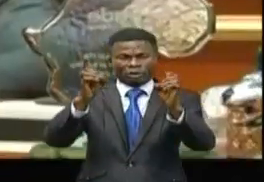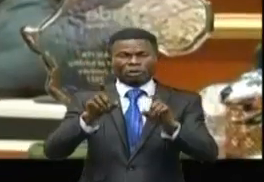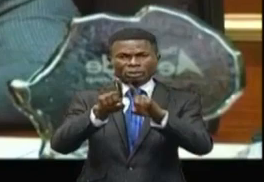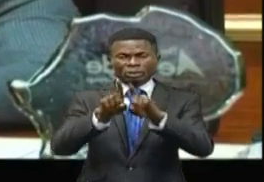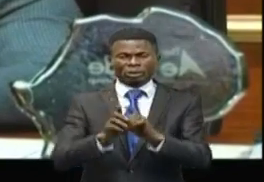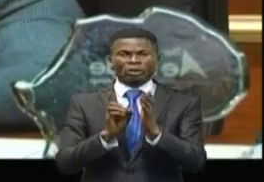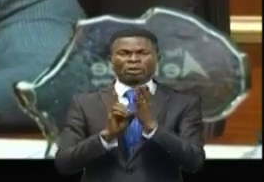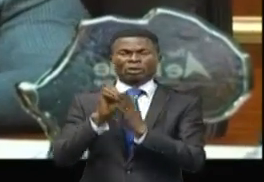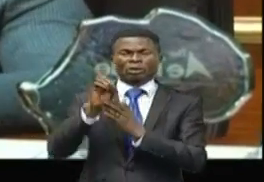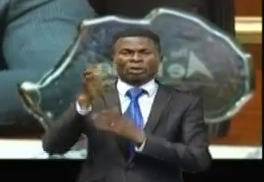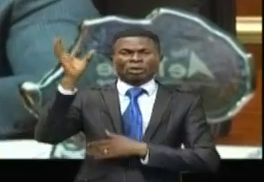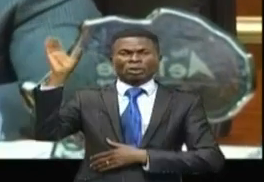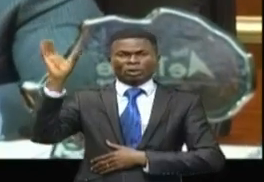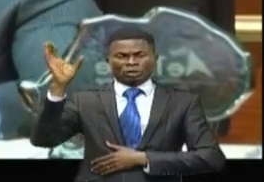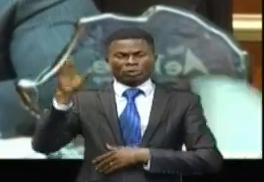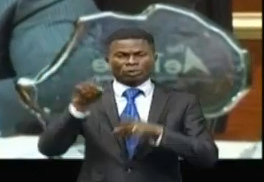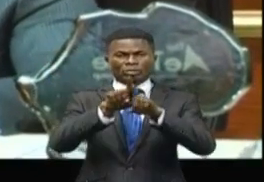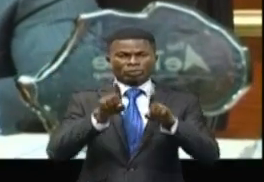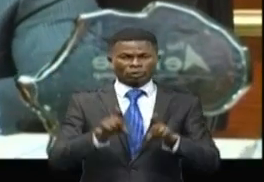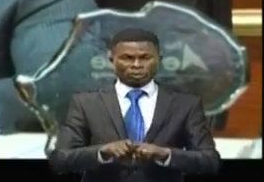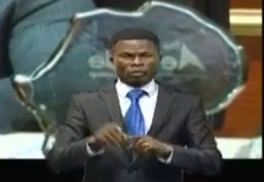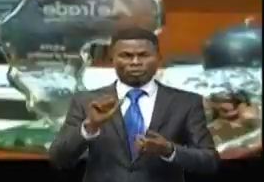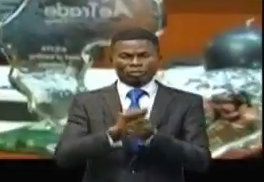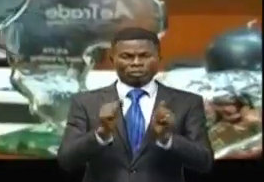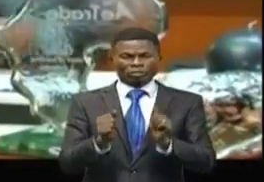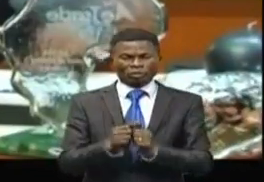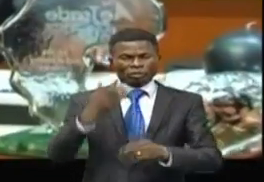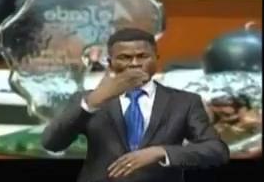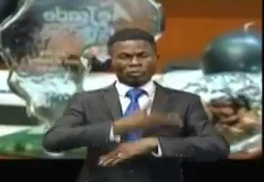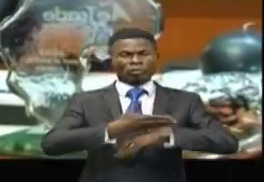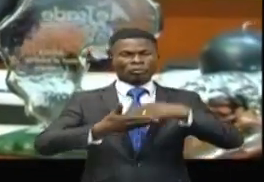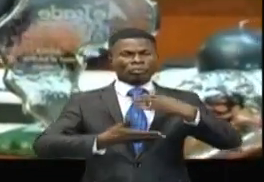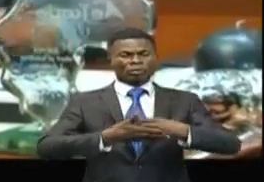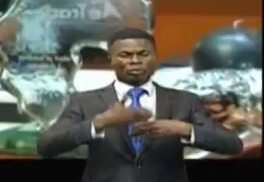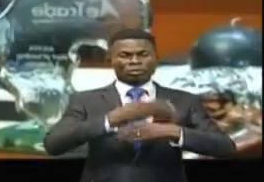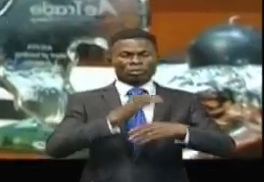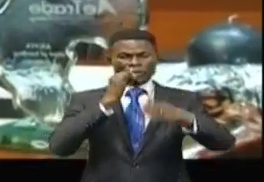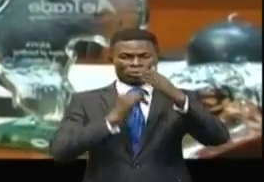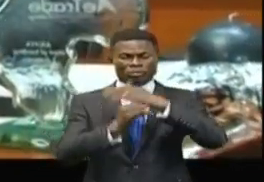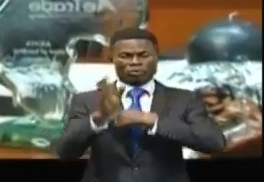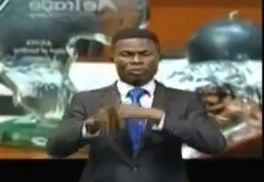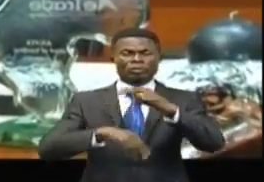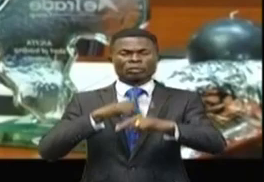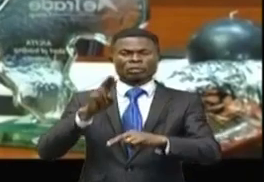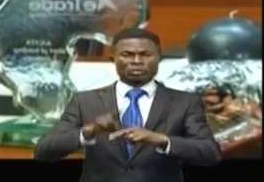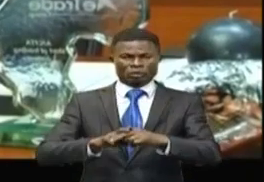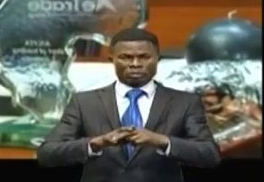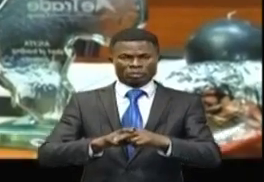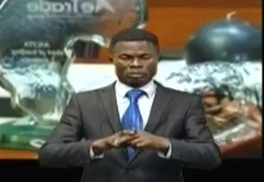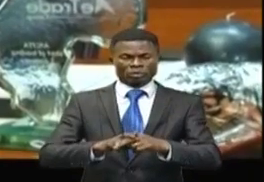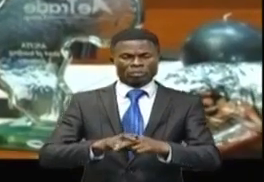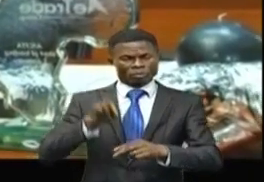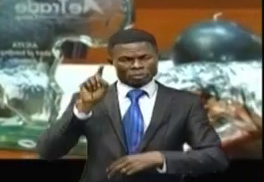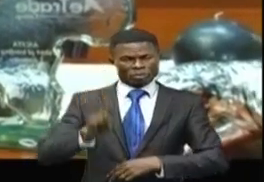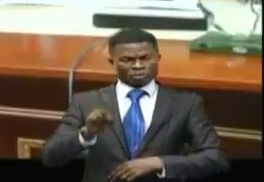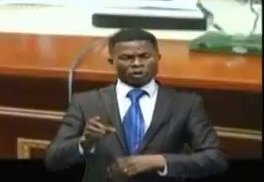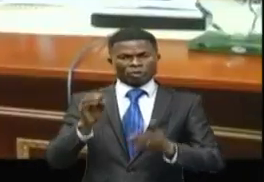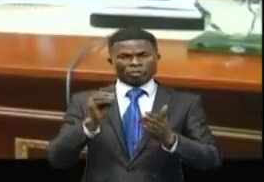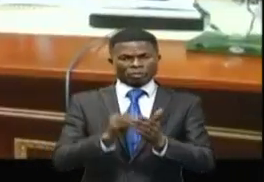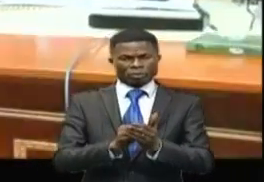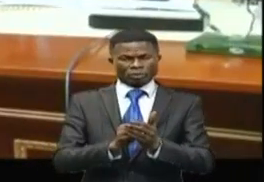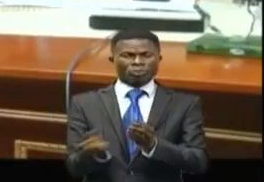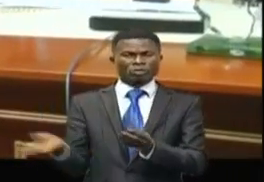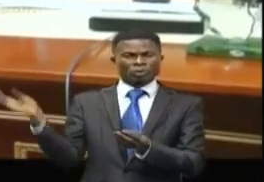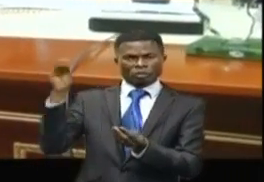développement rural ainsi que dans les secteurs des infrastructures l'intégration nationale il devra en outre inclure